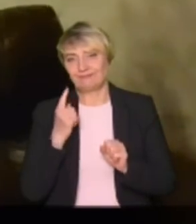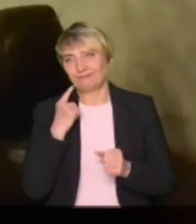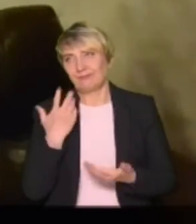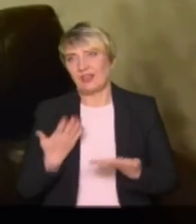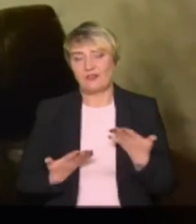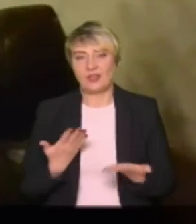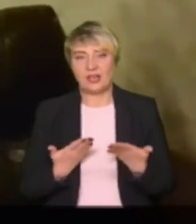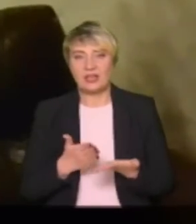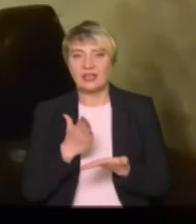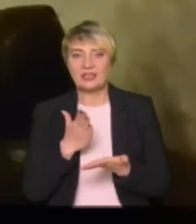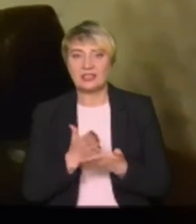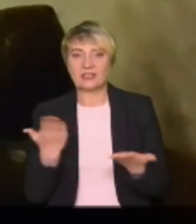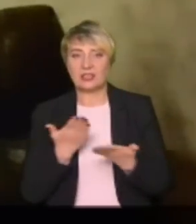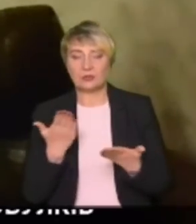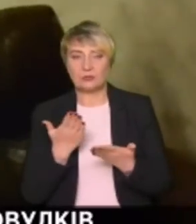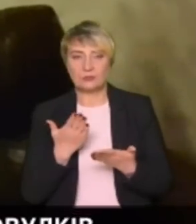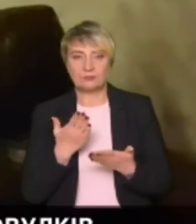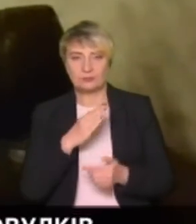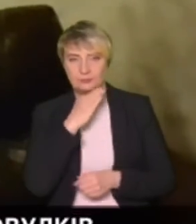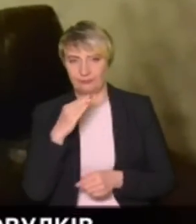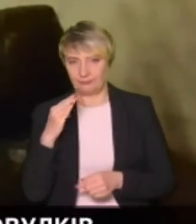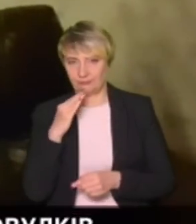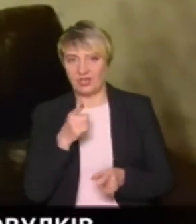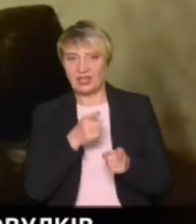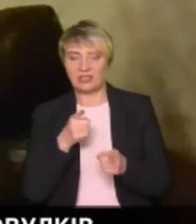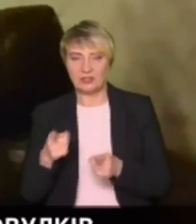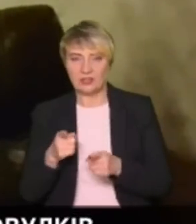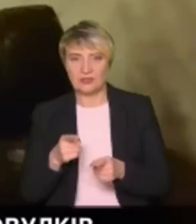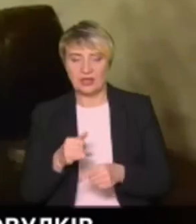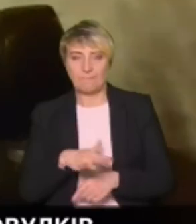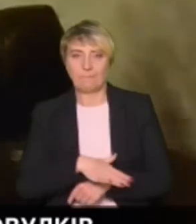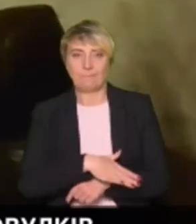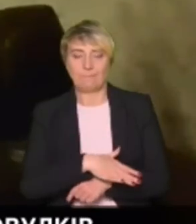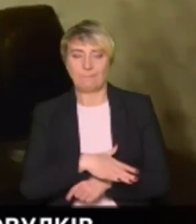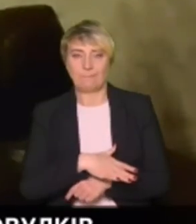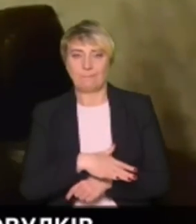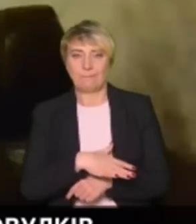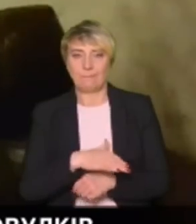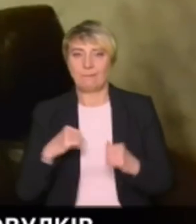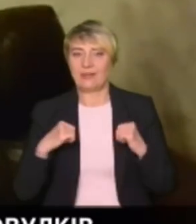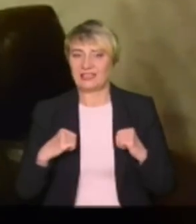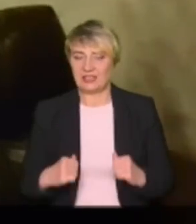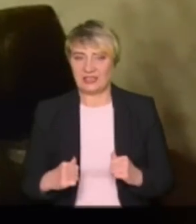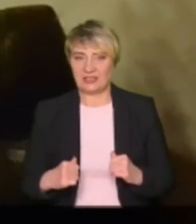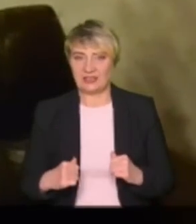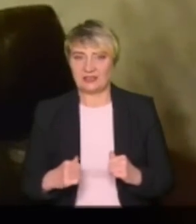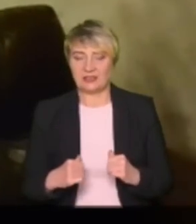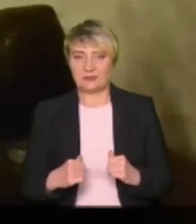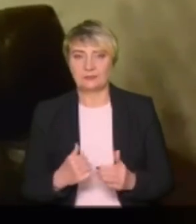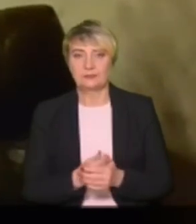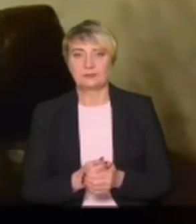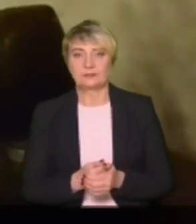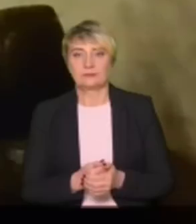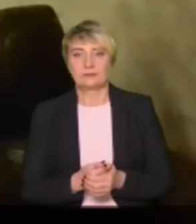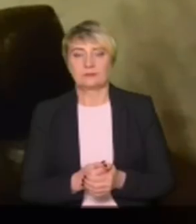которые очень сильно критикуют эту медлительность, но с другой стороны звучит такой, скажем так, голос разума, что